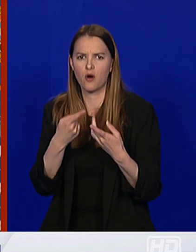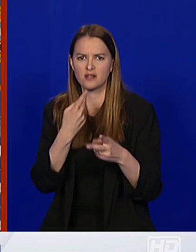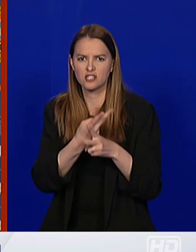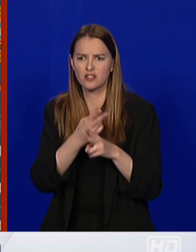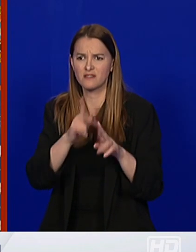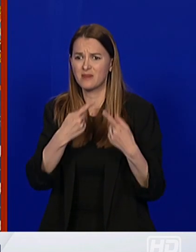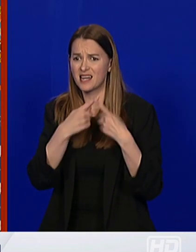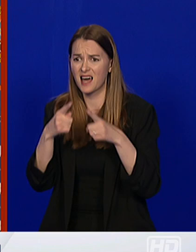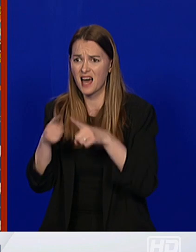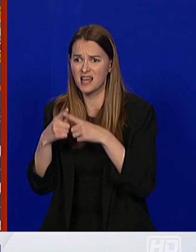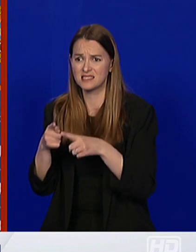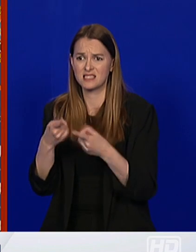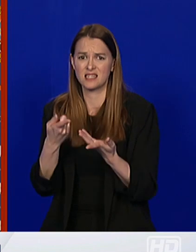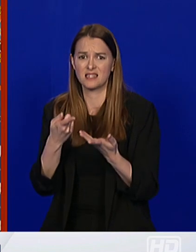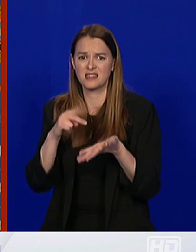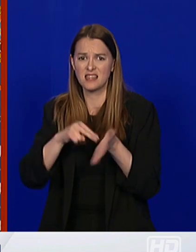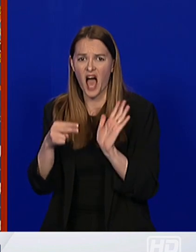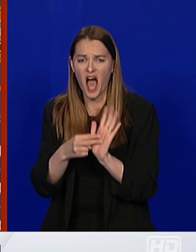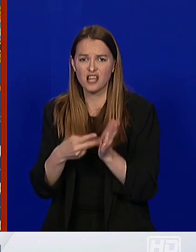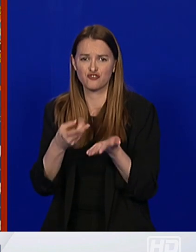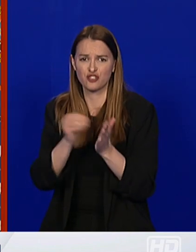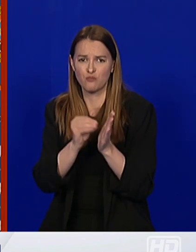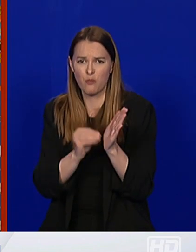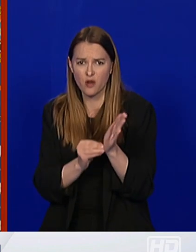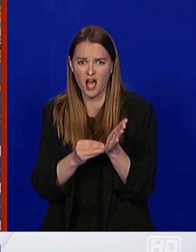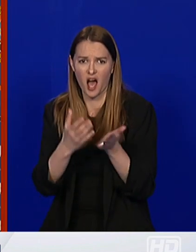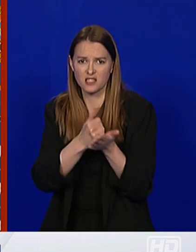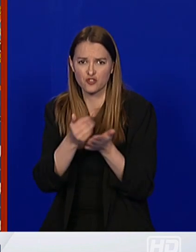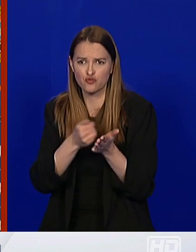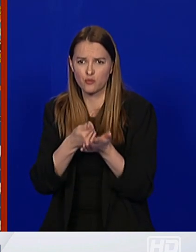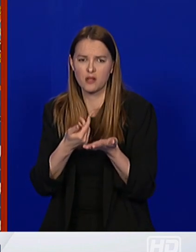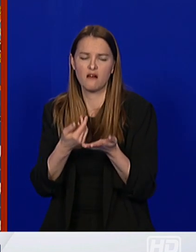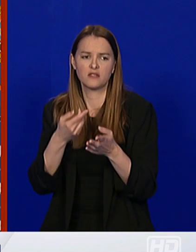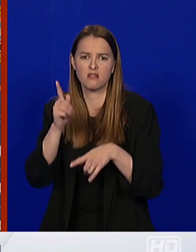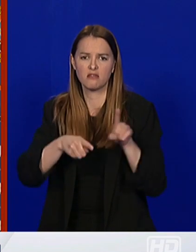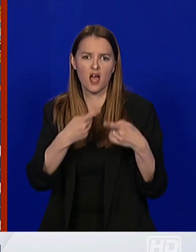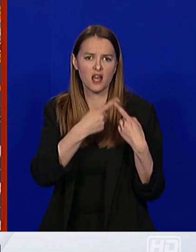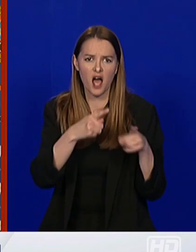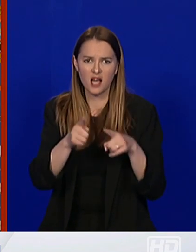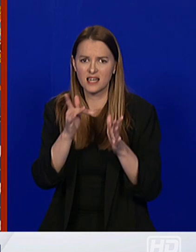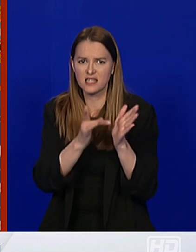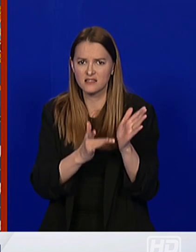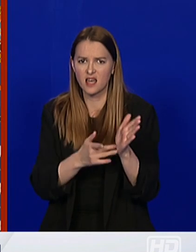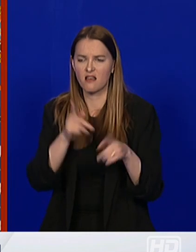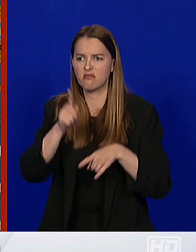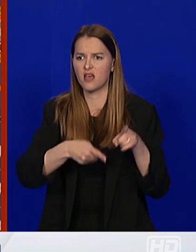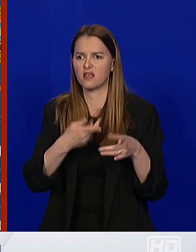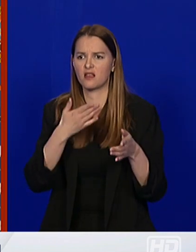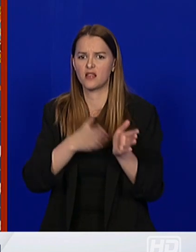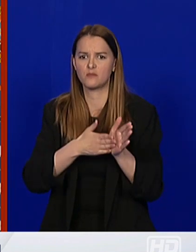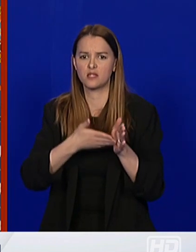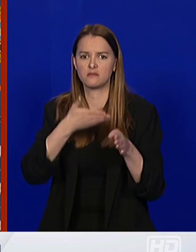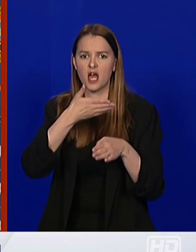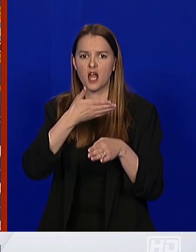kriterije, neki bilježe po različitim kriterijima, one koje su umrli od korone, sa ili